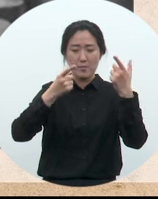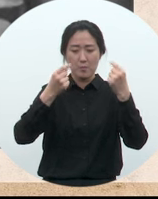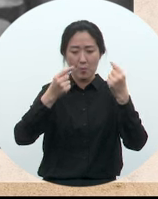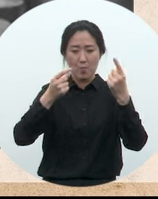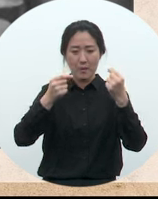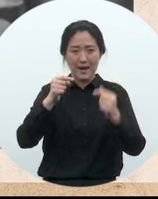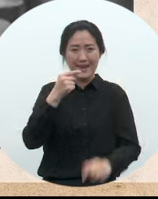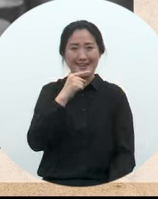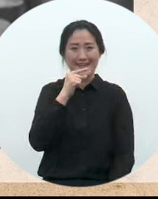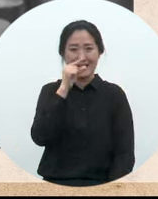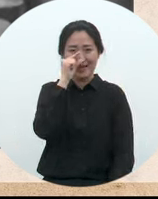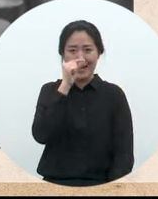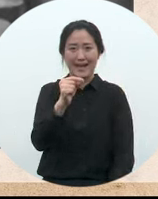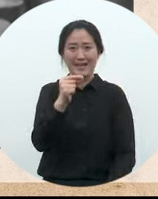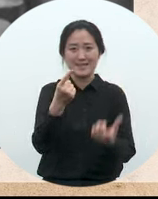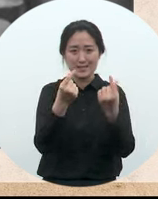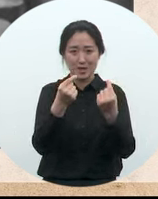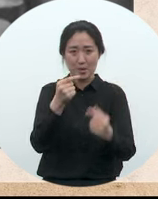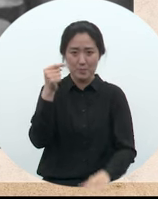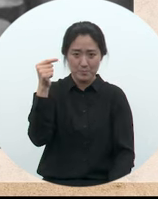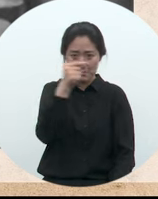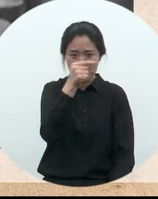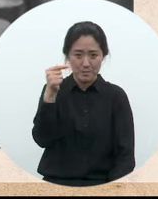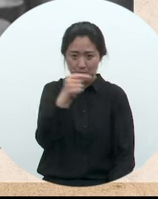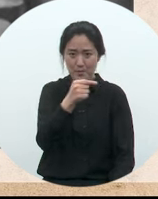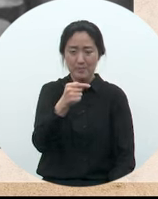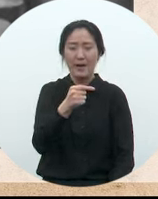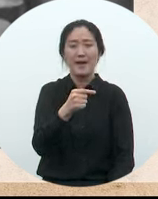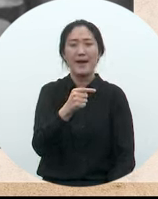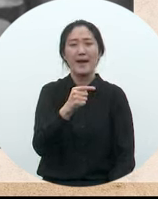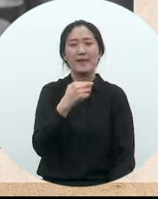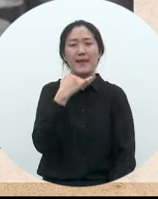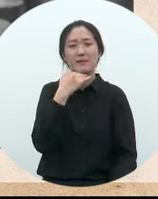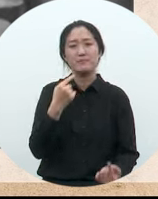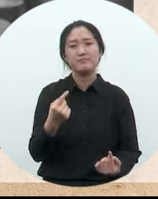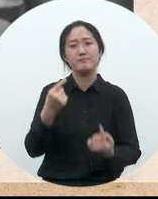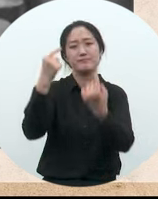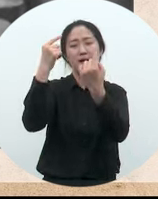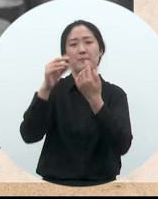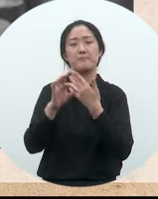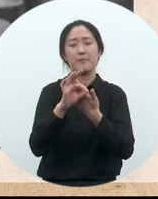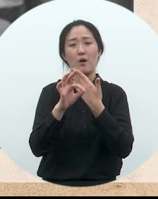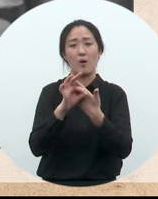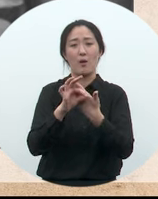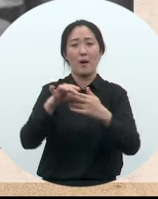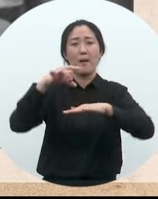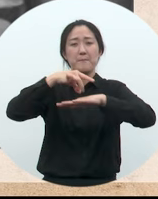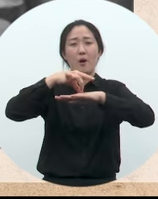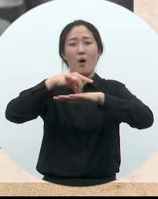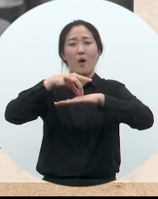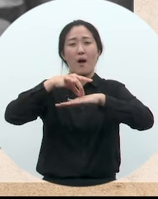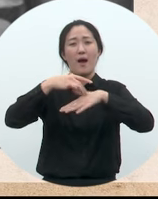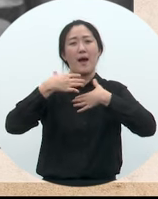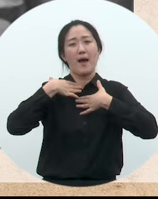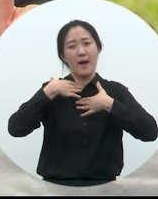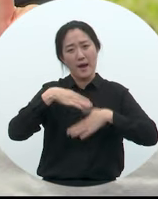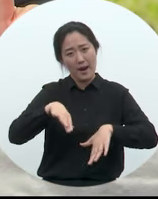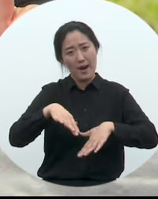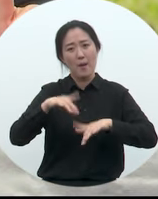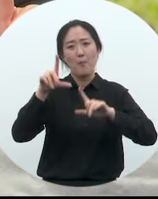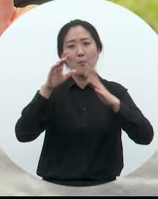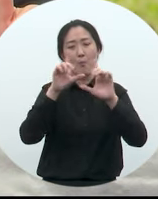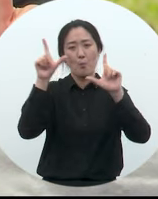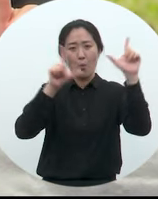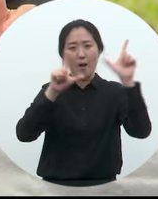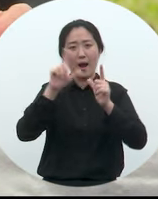되는데 이렇게 가시처럼 나와 있는 것, 이런 것들은 나이를 먹어감에 따라서 척추가 퇴행화되고 있다라고